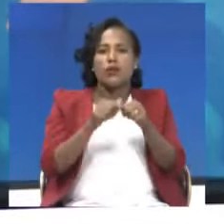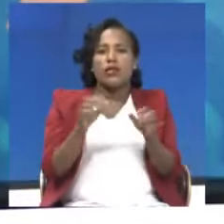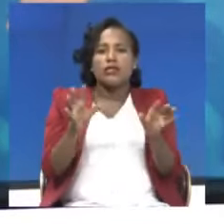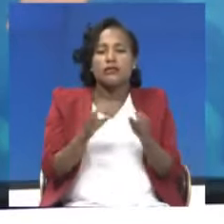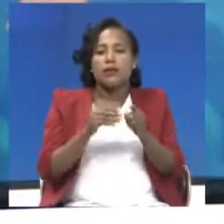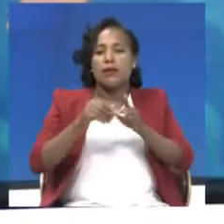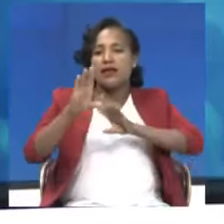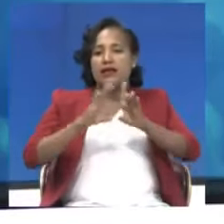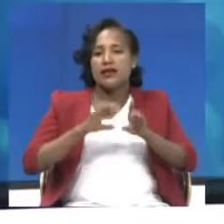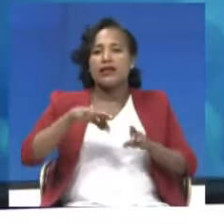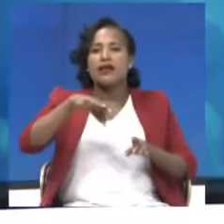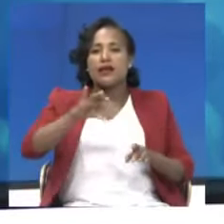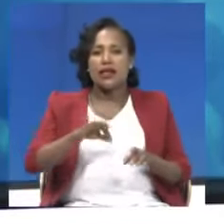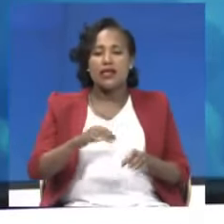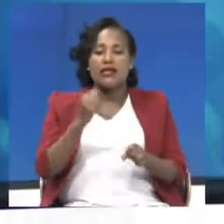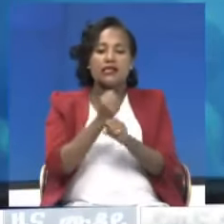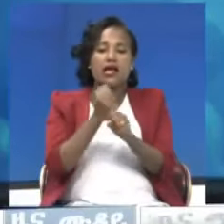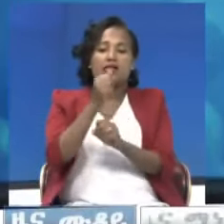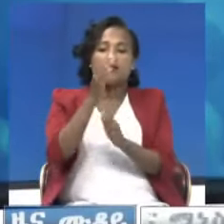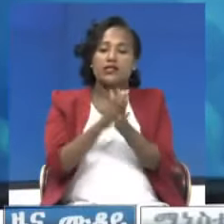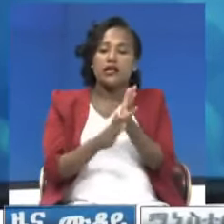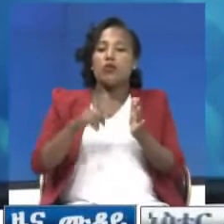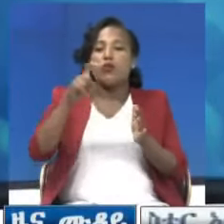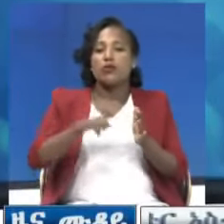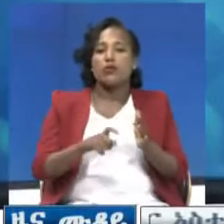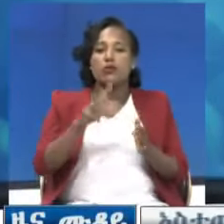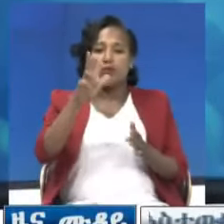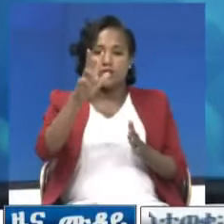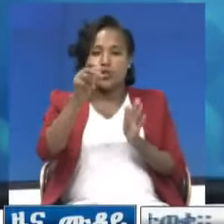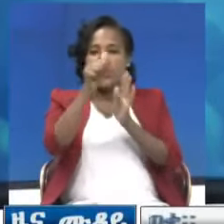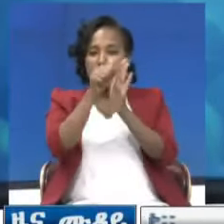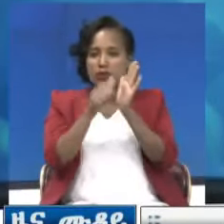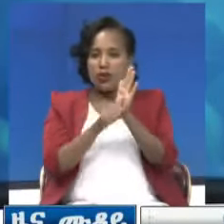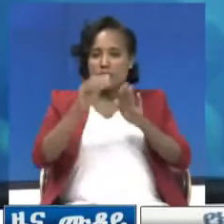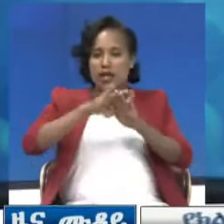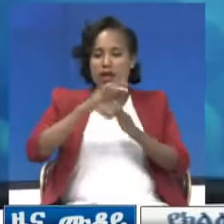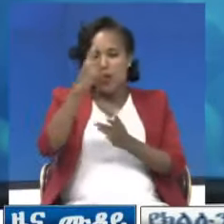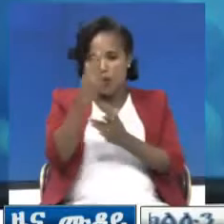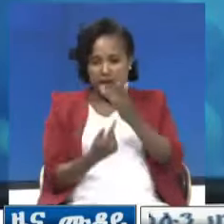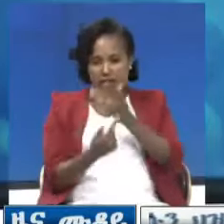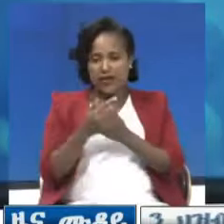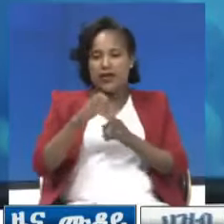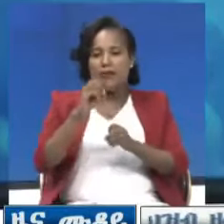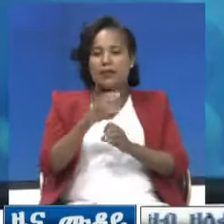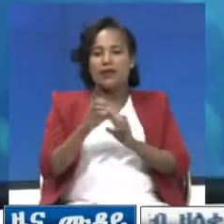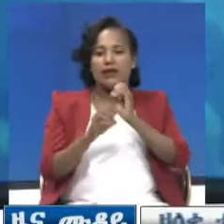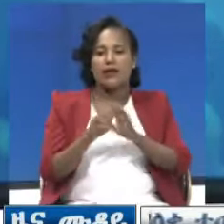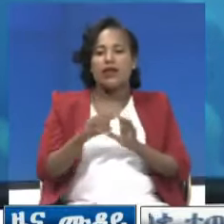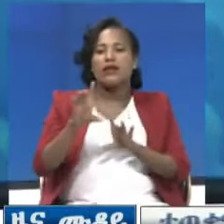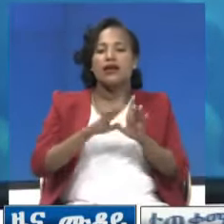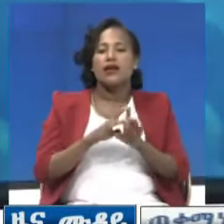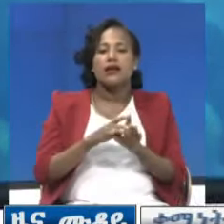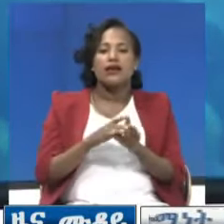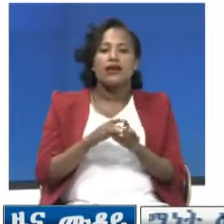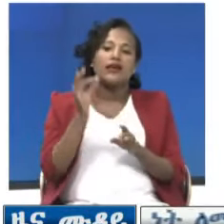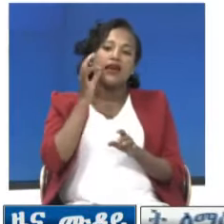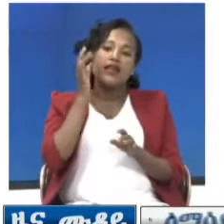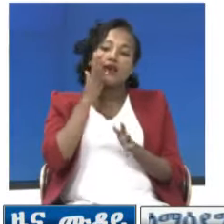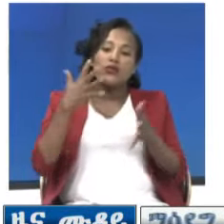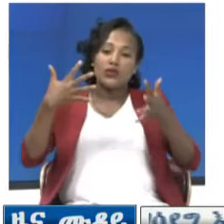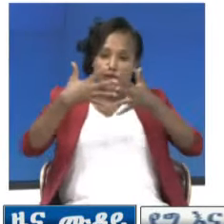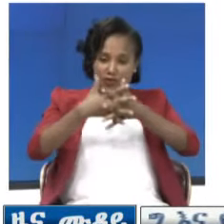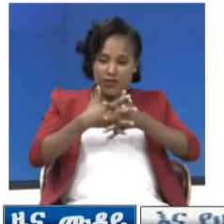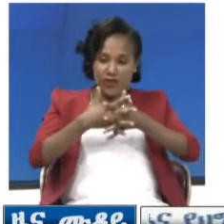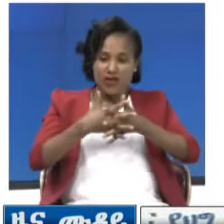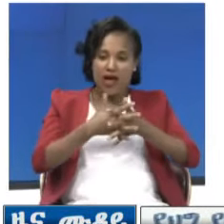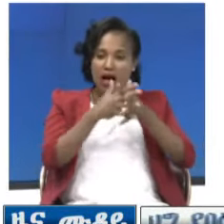ስብሰባ እያደረገ ይገኛል። ስራ አስፈጻሚ ኮሚቴው በሶስት አጀንዳዎች ላይ ውይይትና ምክክር ያደርጋል። ከኢሃዲግ ውህደት ወዲህ የሊጉ